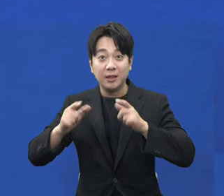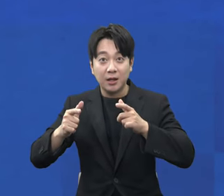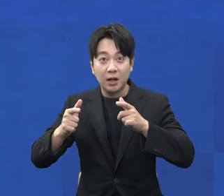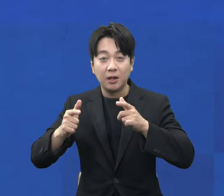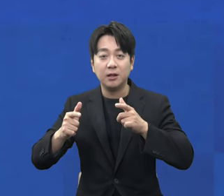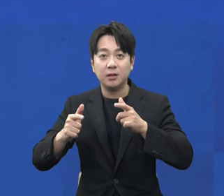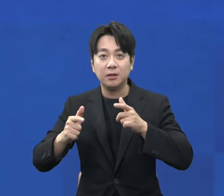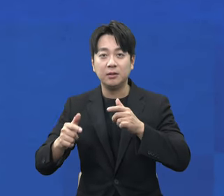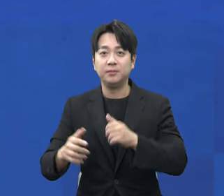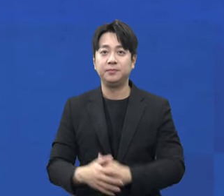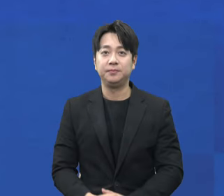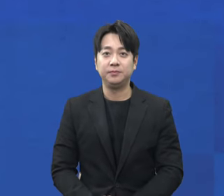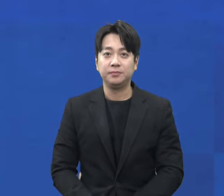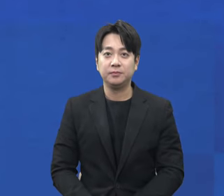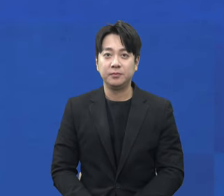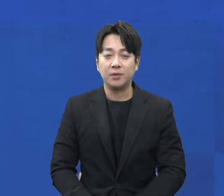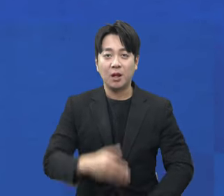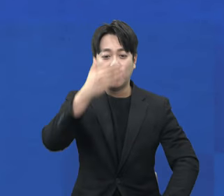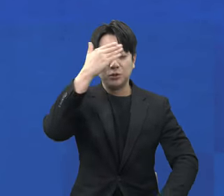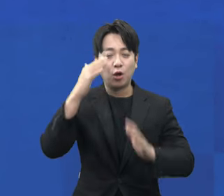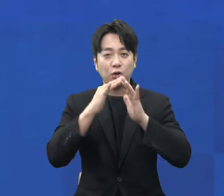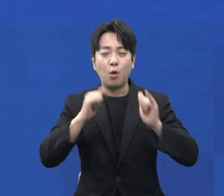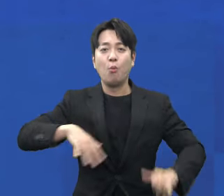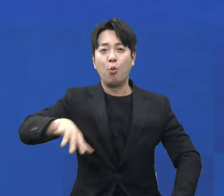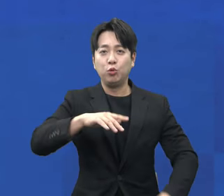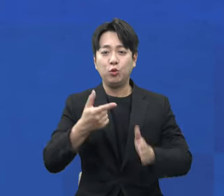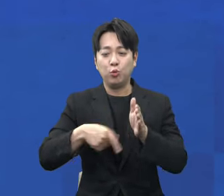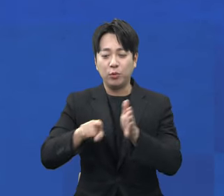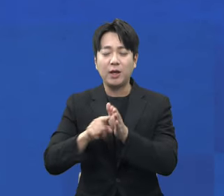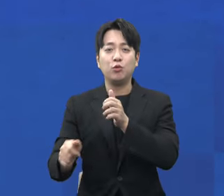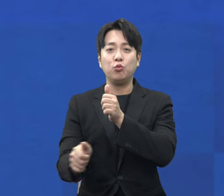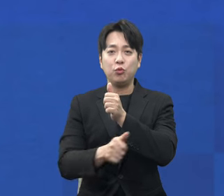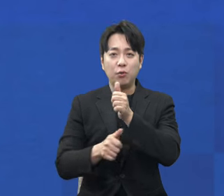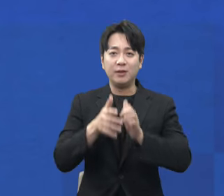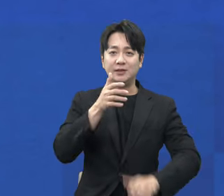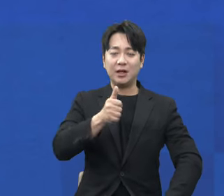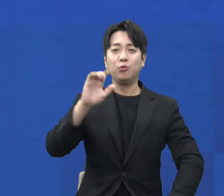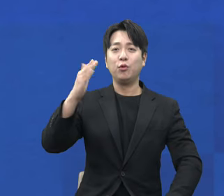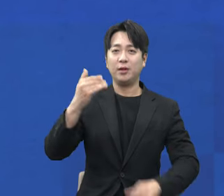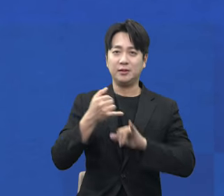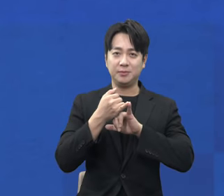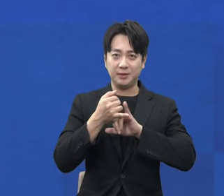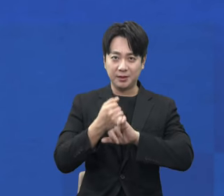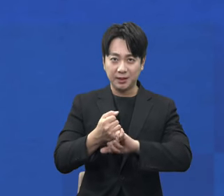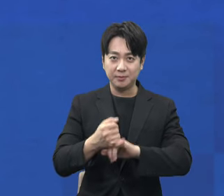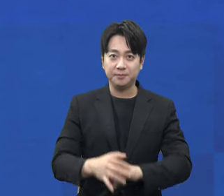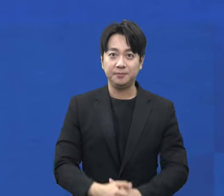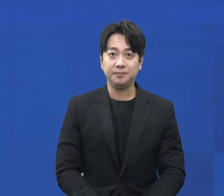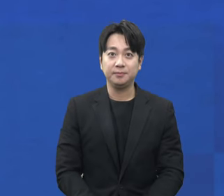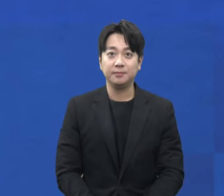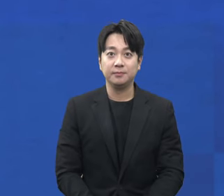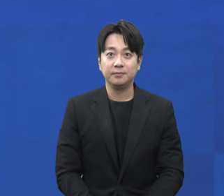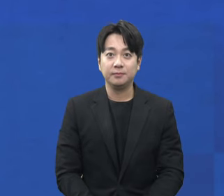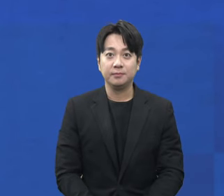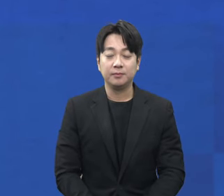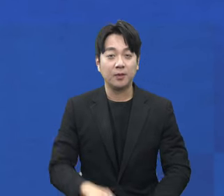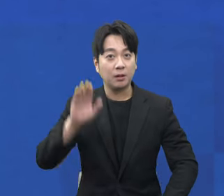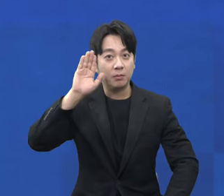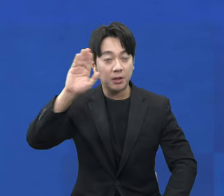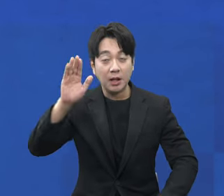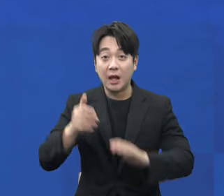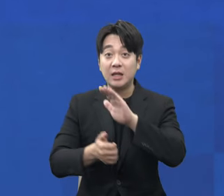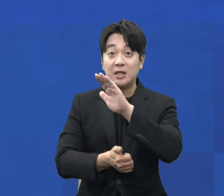청년위원회를 위한 청년위원장이 되겠습니다. 과거에 민주당이 그래야 했듯 우리 세대의 희망을 다시 한번